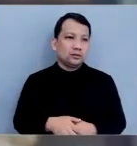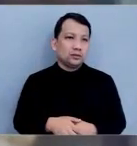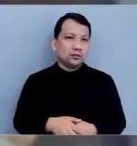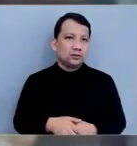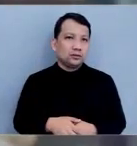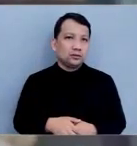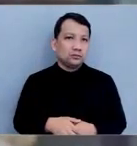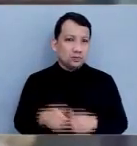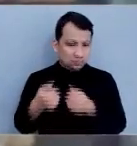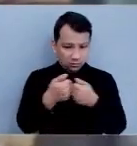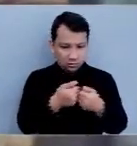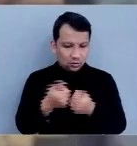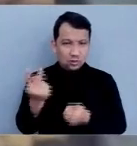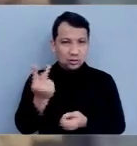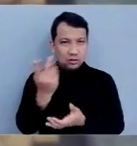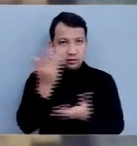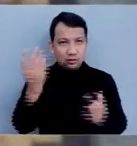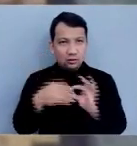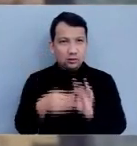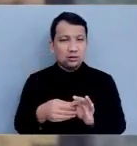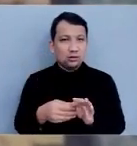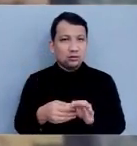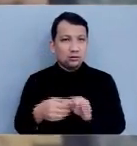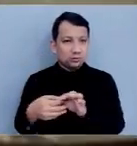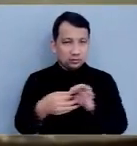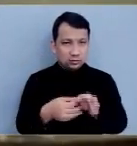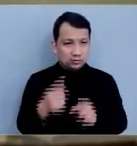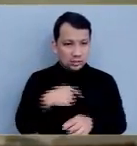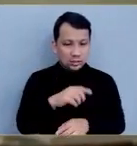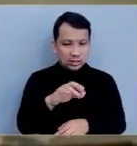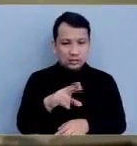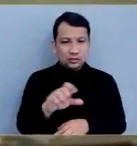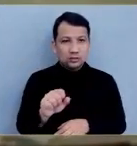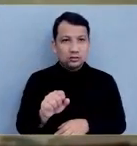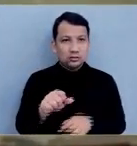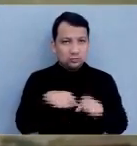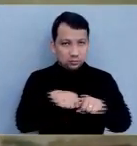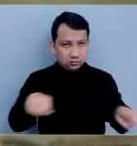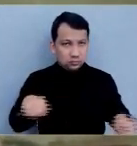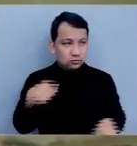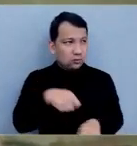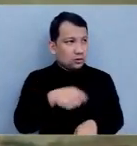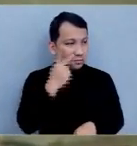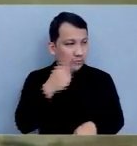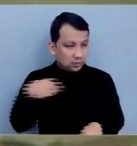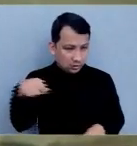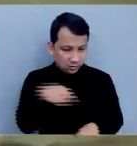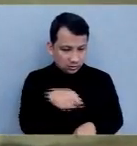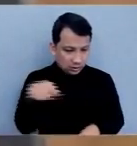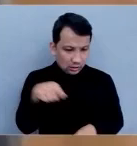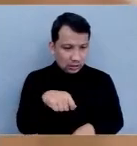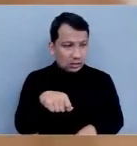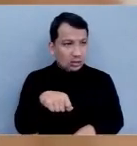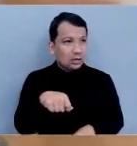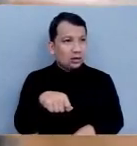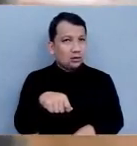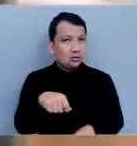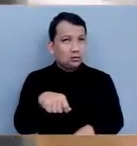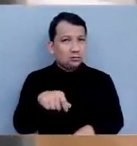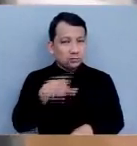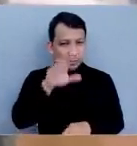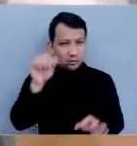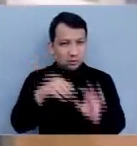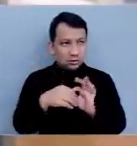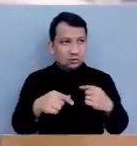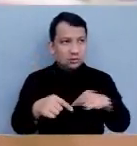Nagpambuno pa raw ang dalawa hanggang sa maagaw daw ni Renante ang patalim at masaksak ang kanyang kuya. Labis daw